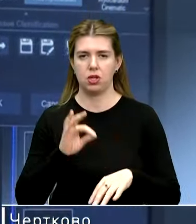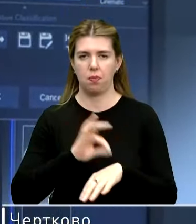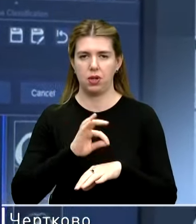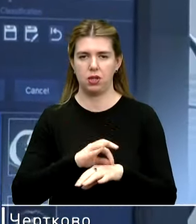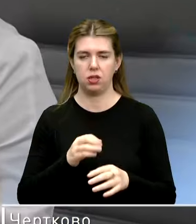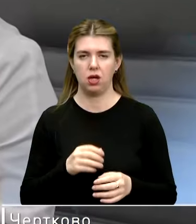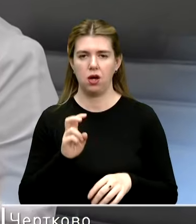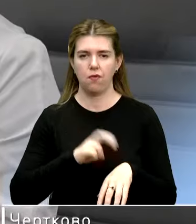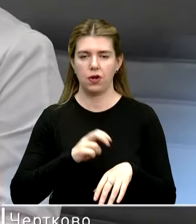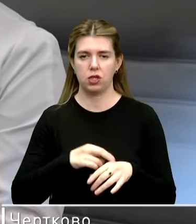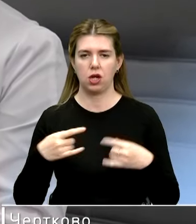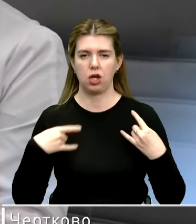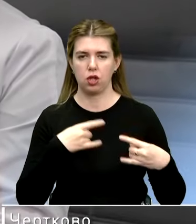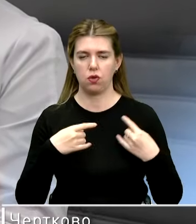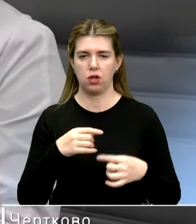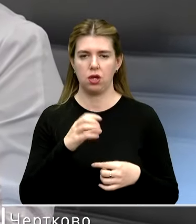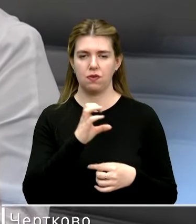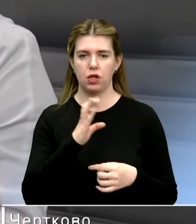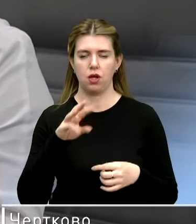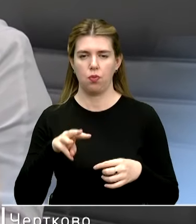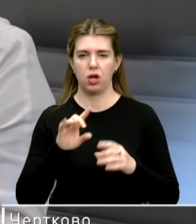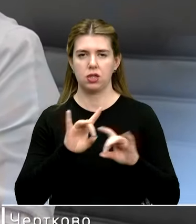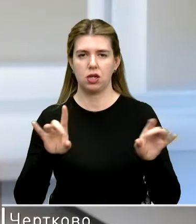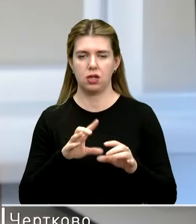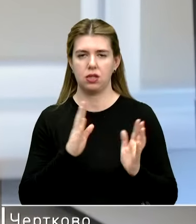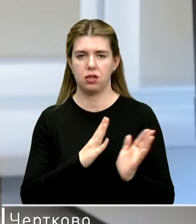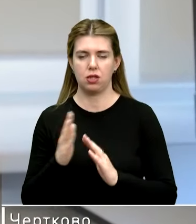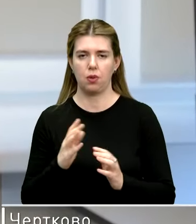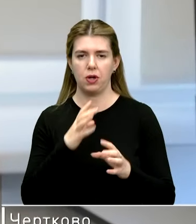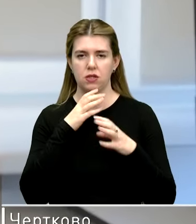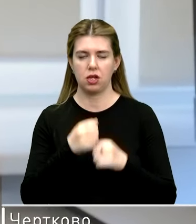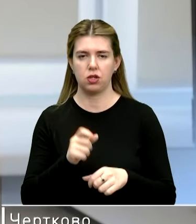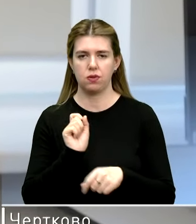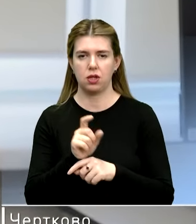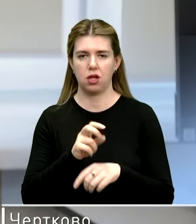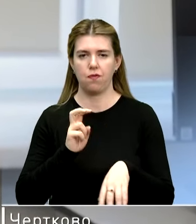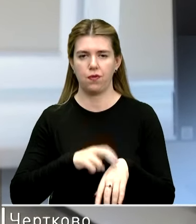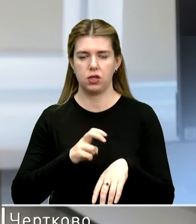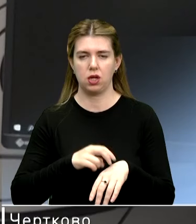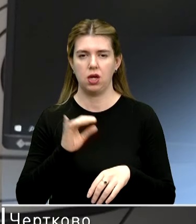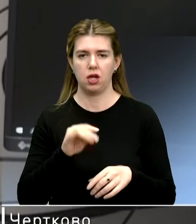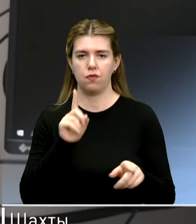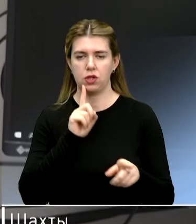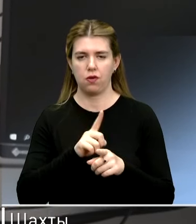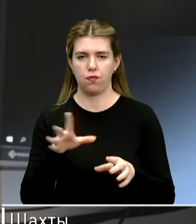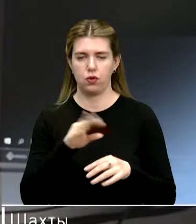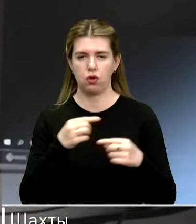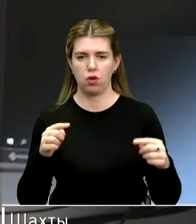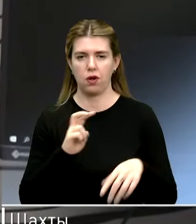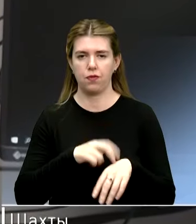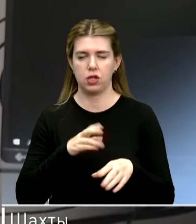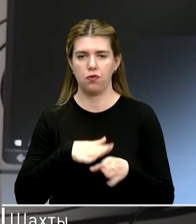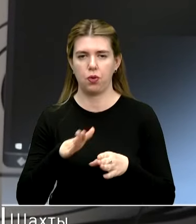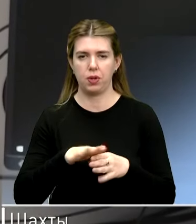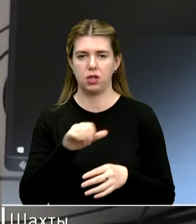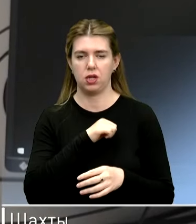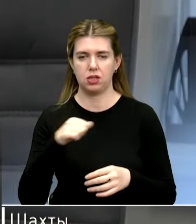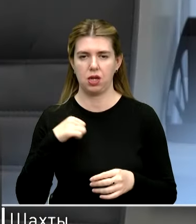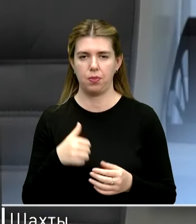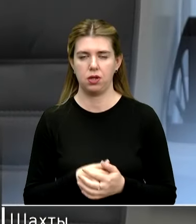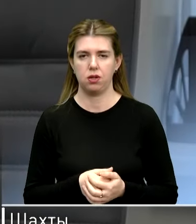заболевания. Врач-рентгенолог Светлана Мухина рассказывает, система сокращает задачи доктора. Однако все остальное врач выполняет